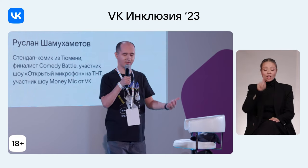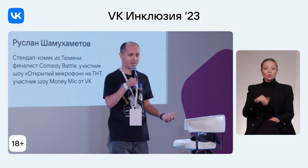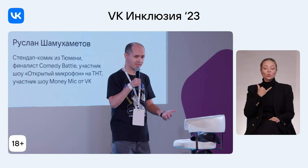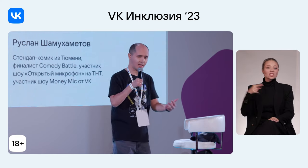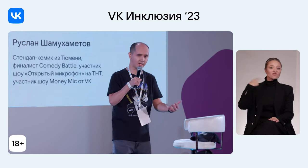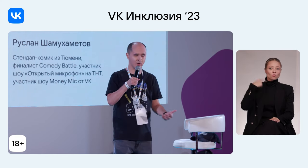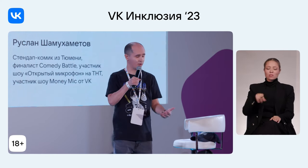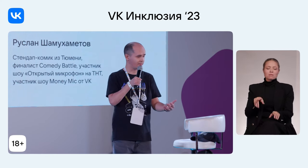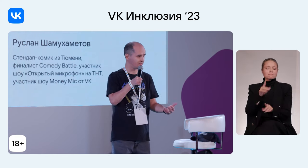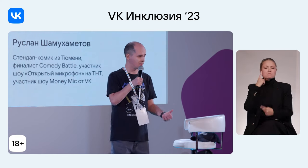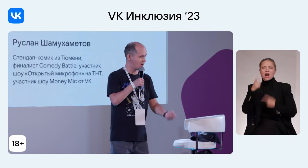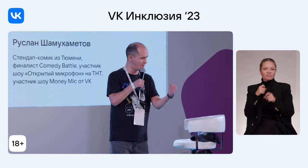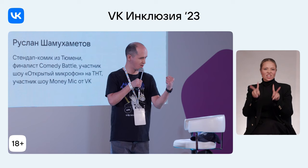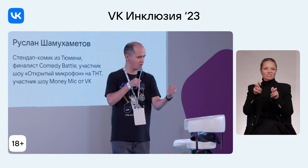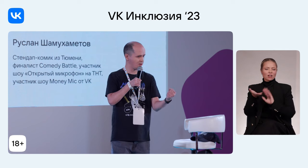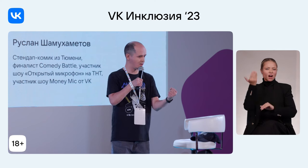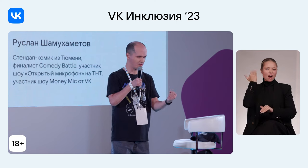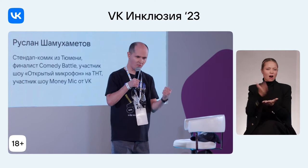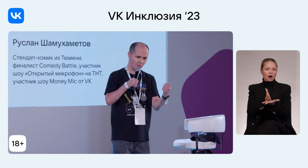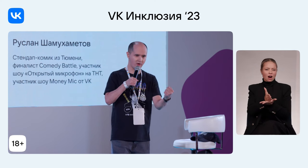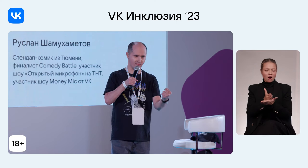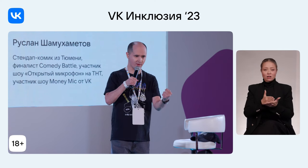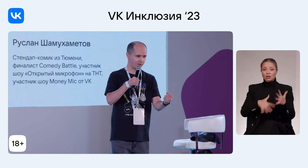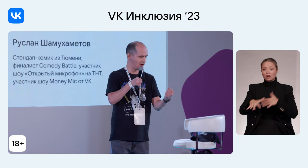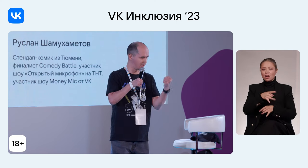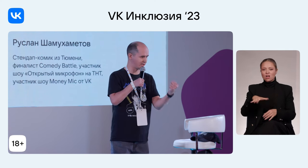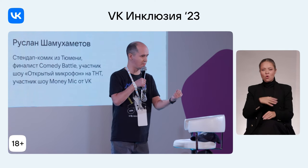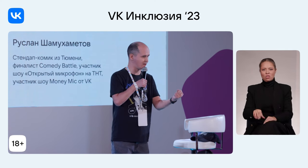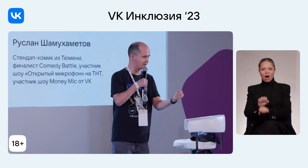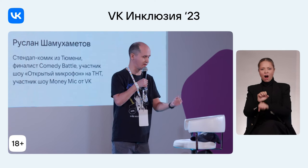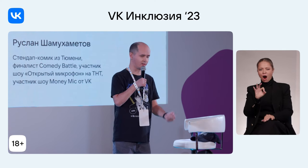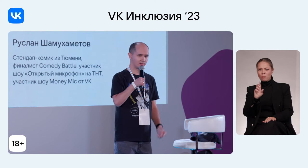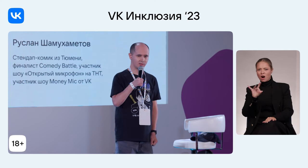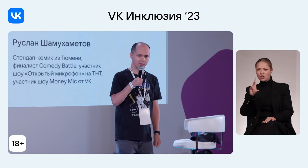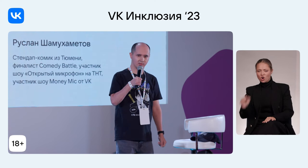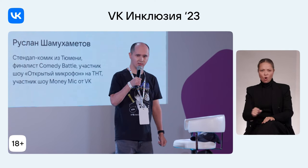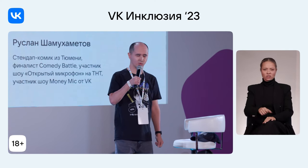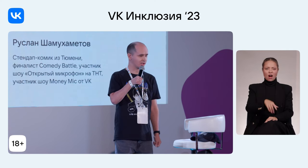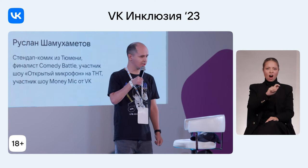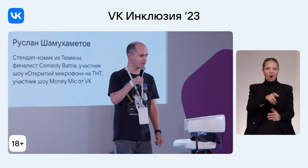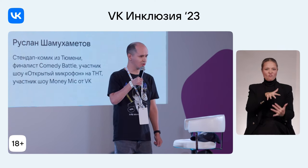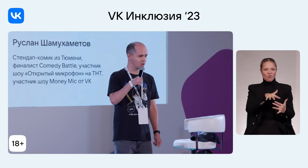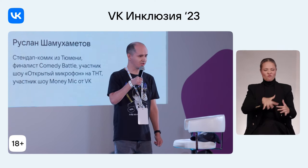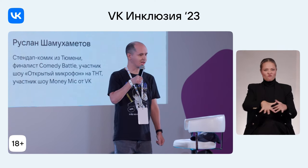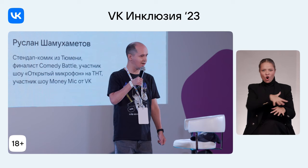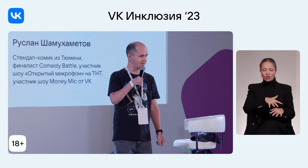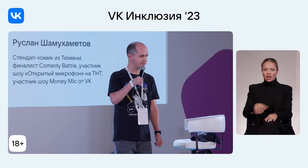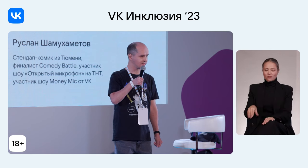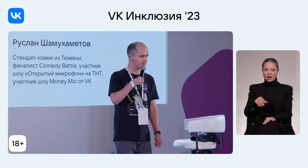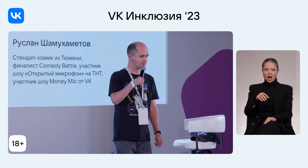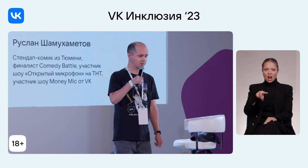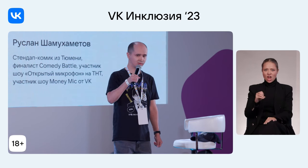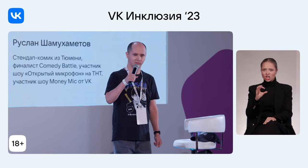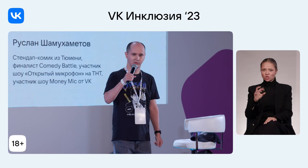классные названия старых районов? Оборона. Войновка, лесобаза. Ну, за такие районы люди